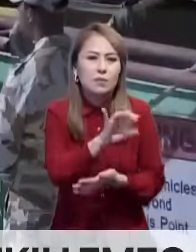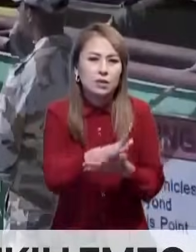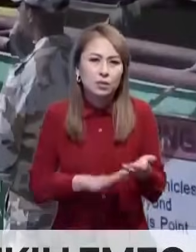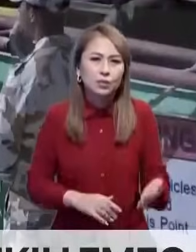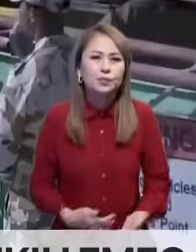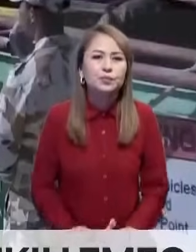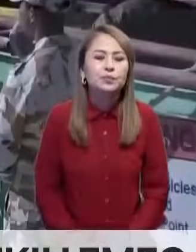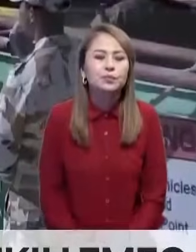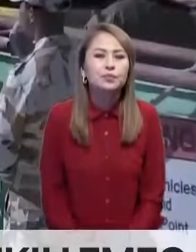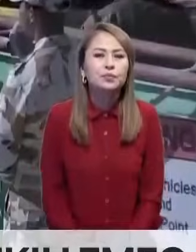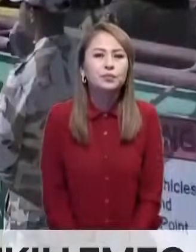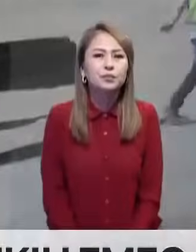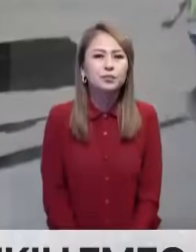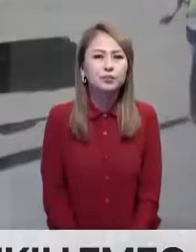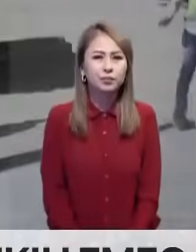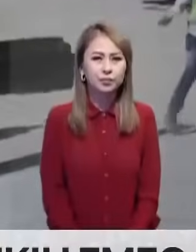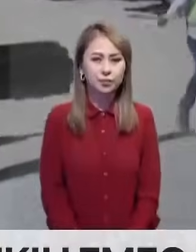жалғастырды.